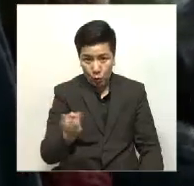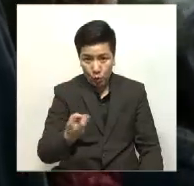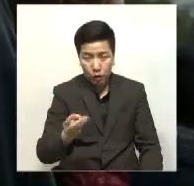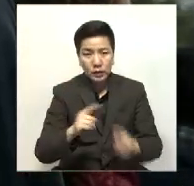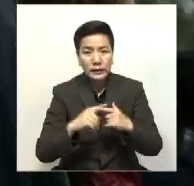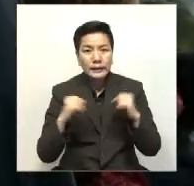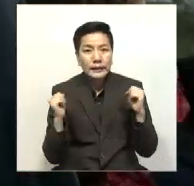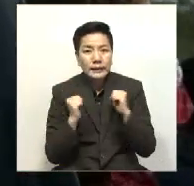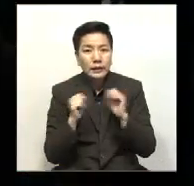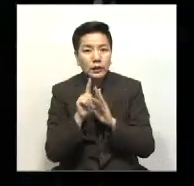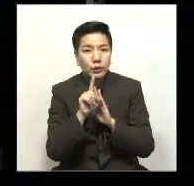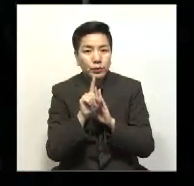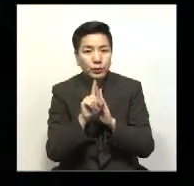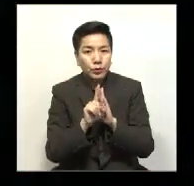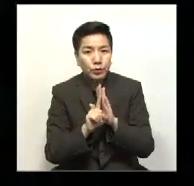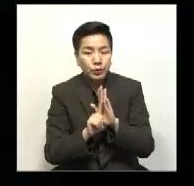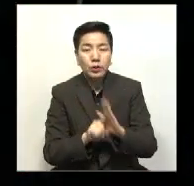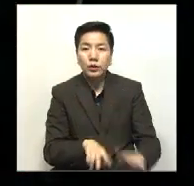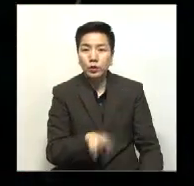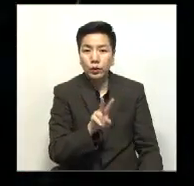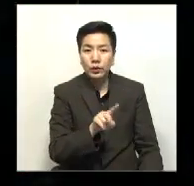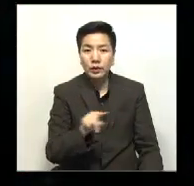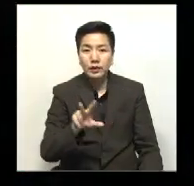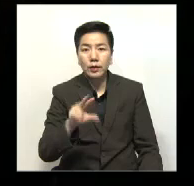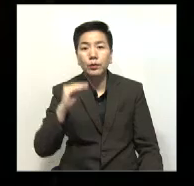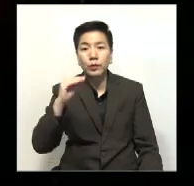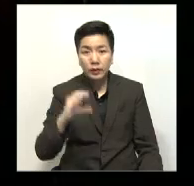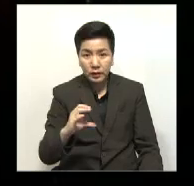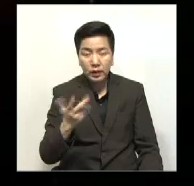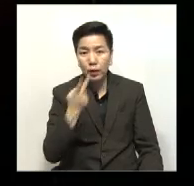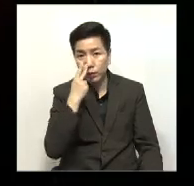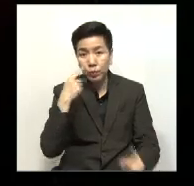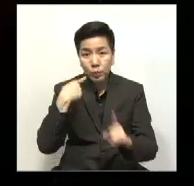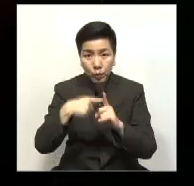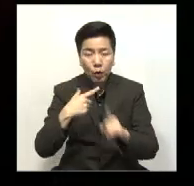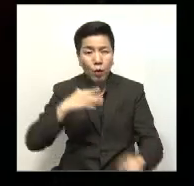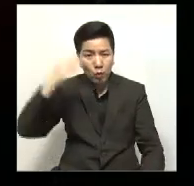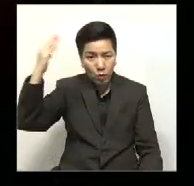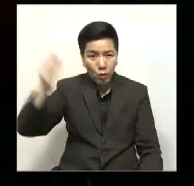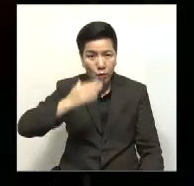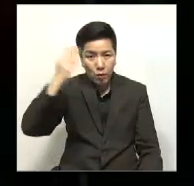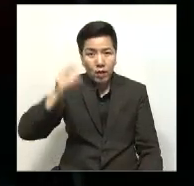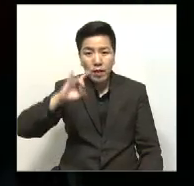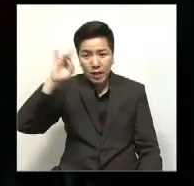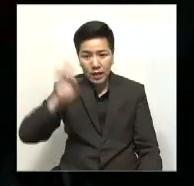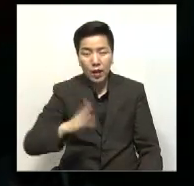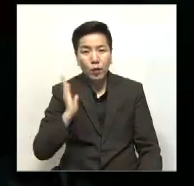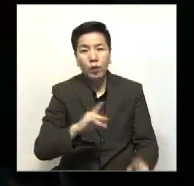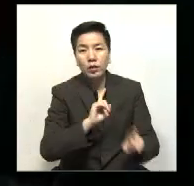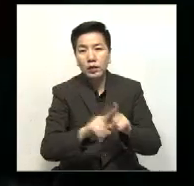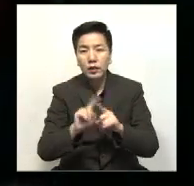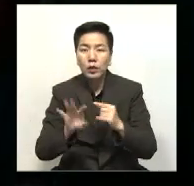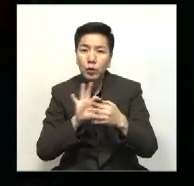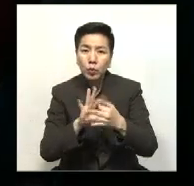คะและอุณหภูมิจะลดลงประมาณ 2-3 องศาเซลเซียสประกอบกับมีลมแรงแต่ที่สำคัญหลายคนอาจ